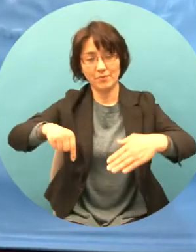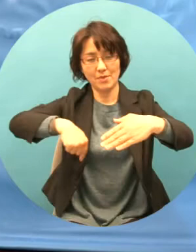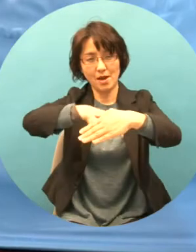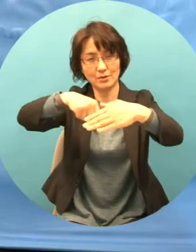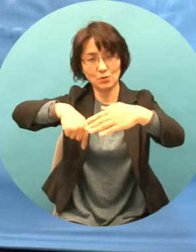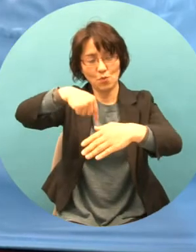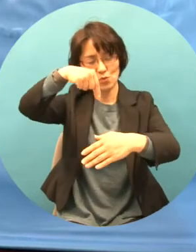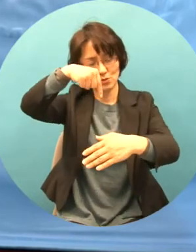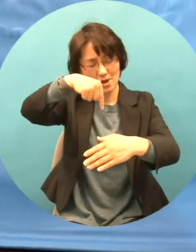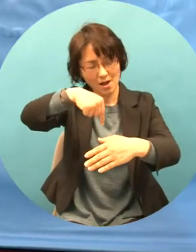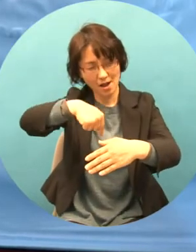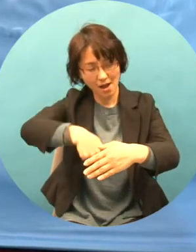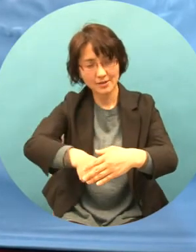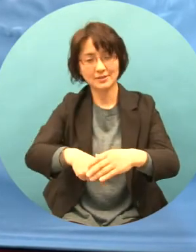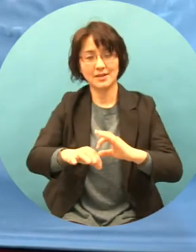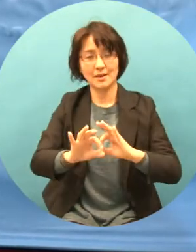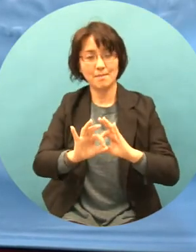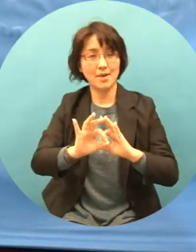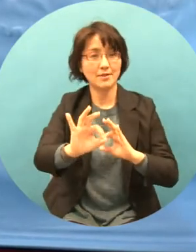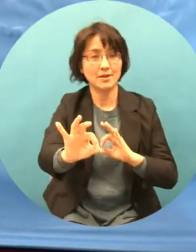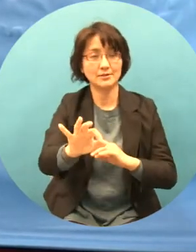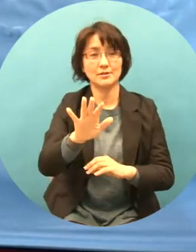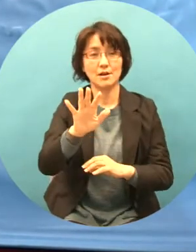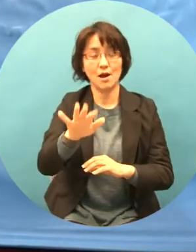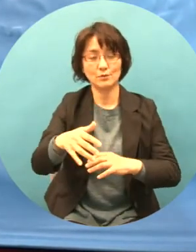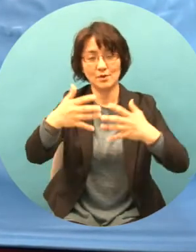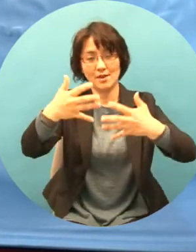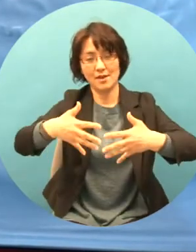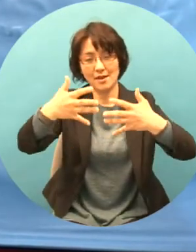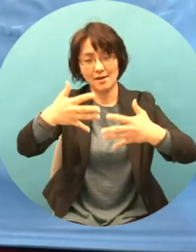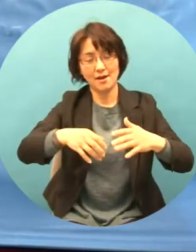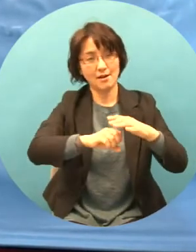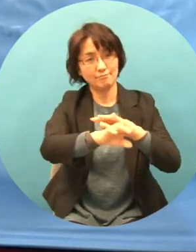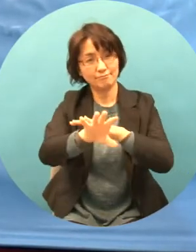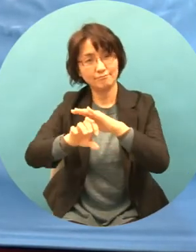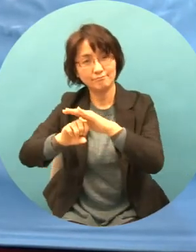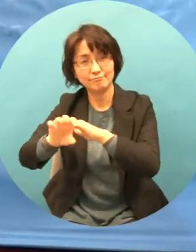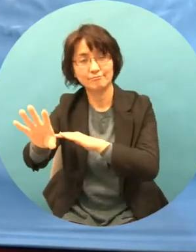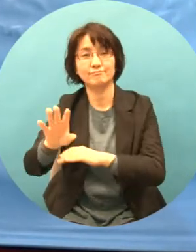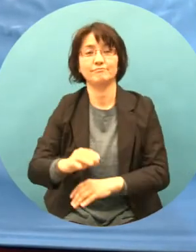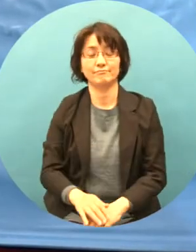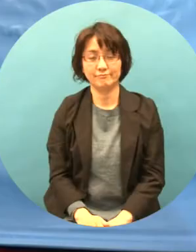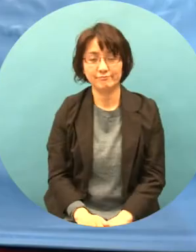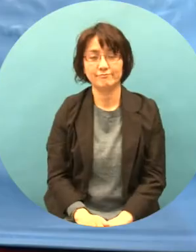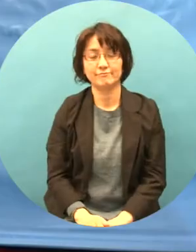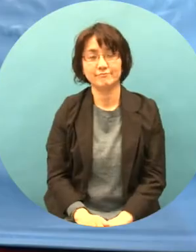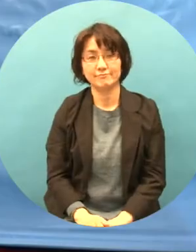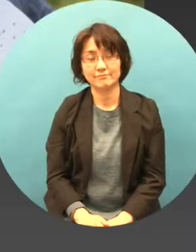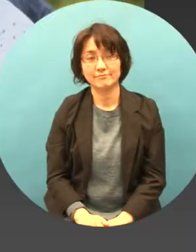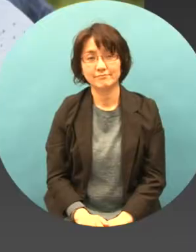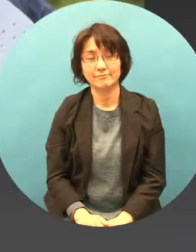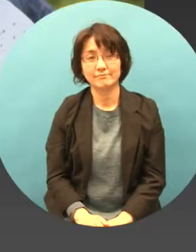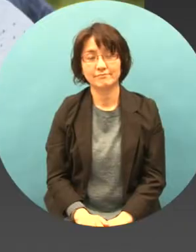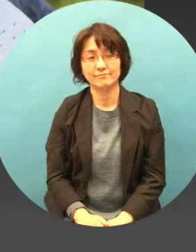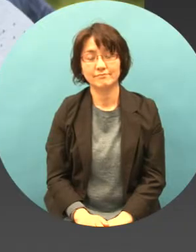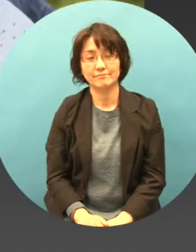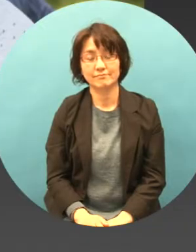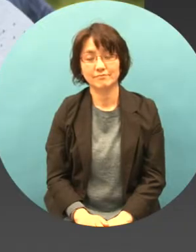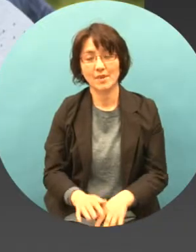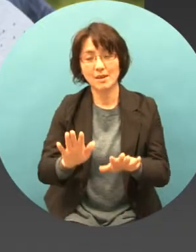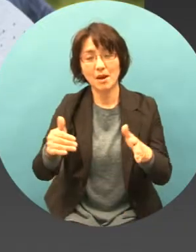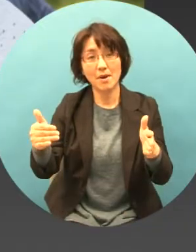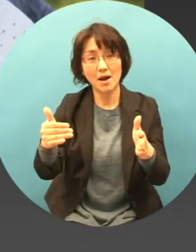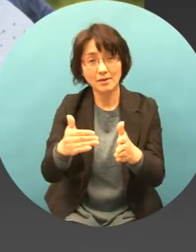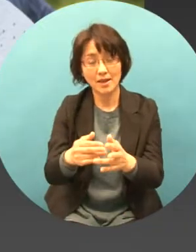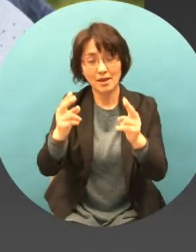作品とても深いメッセージ性のある、素敵な作品が上映予定となっております。都会に行かな